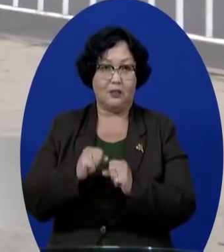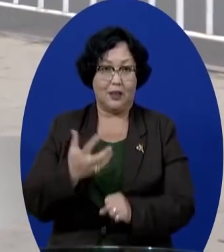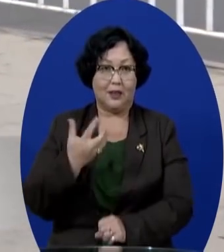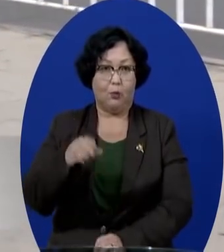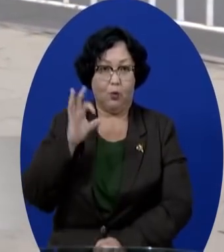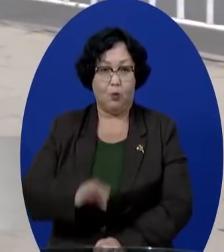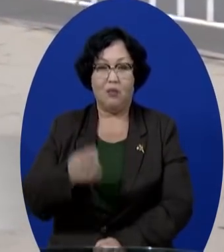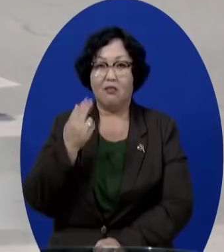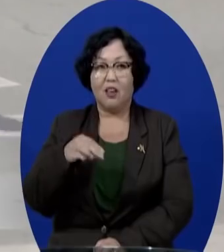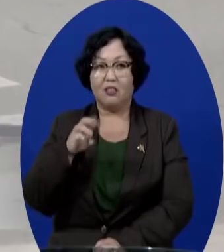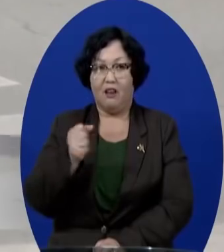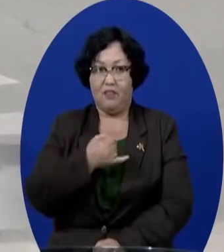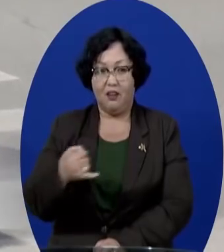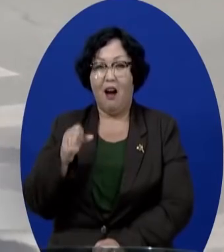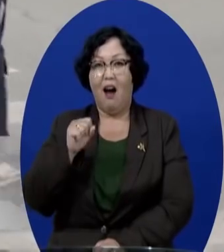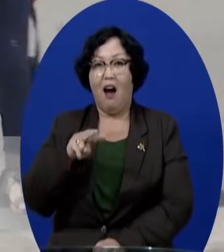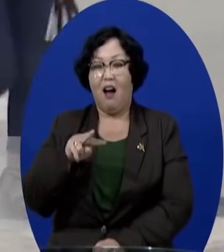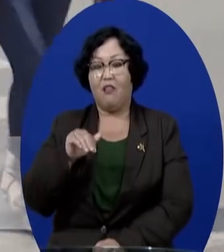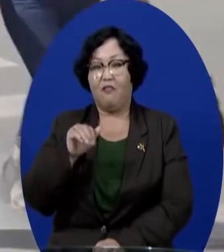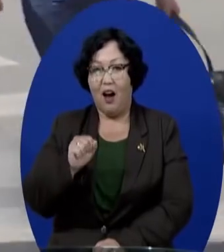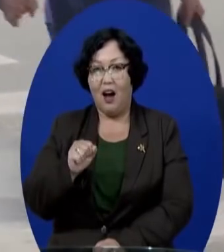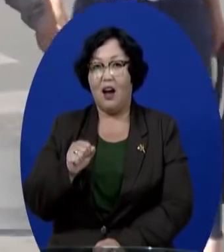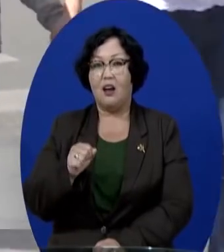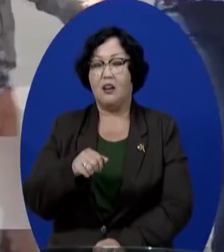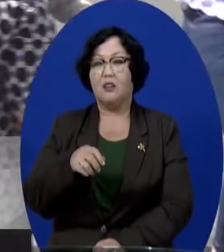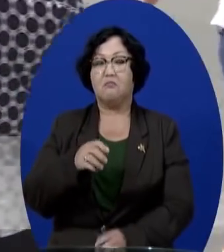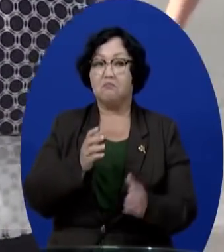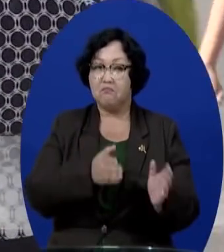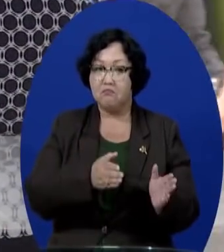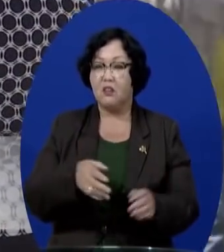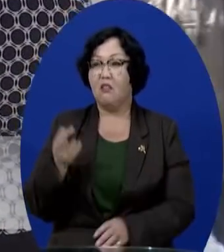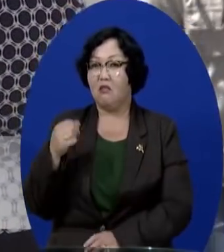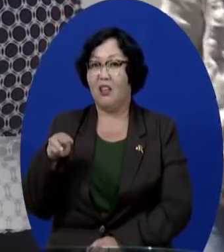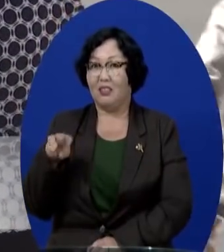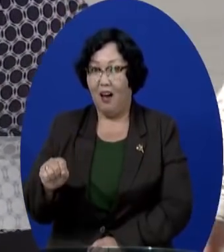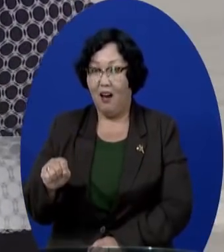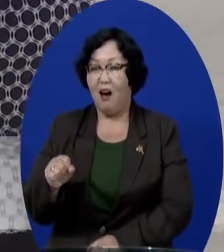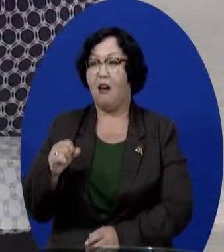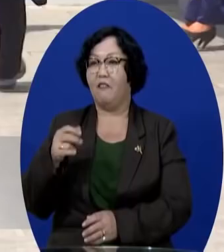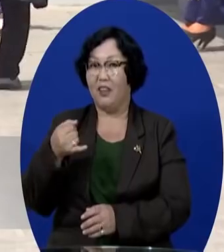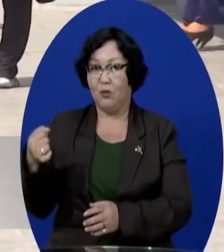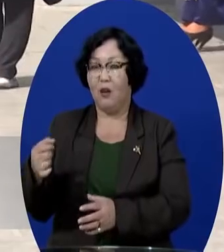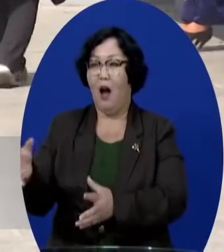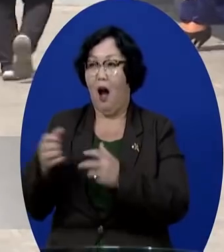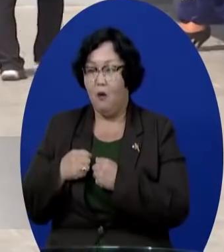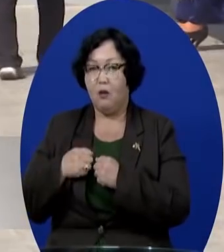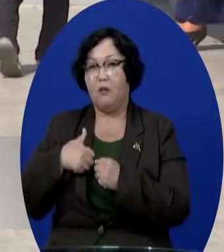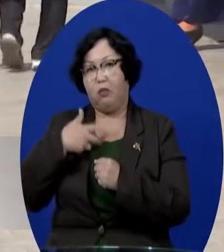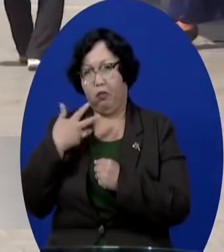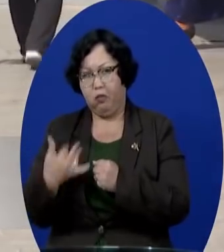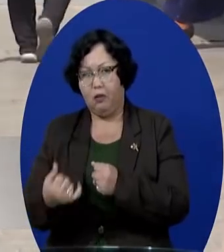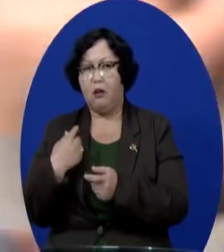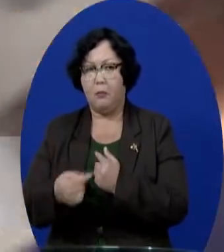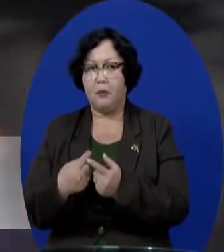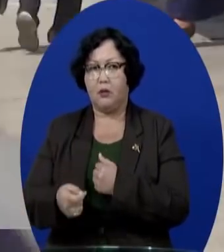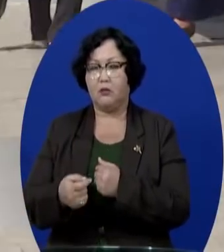гэдгийг эрдэмтэд хэлж байна. Альфа хувилбарыг бодвол халдварлах чадвар өндөр, хүндрэх эрсдэл 2 дахин их гэдгээр онцлогтой. Ирэх сар Дельта вирусын тархалт 2-оос 3